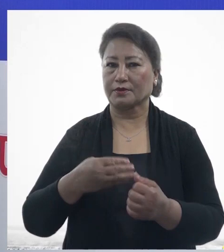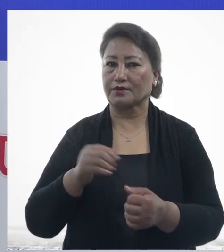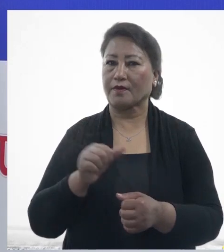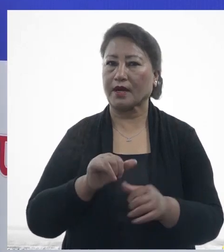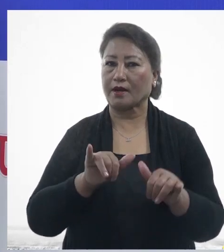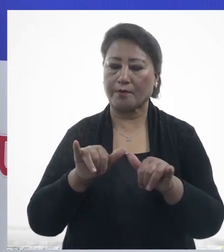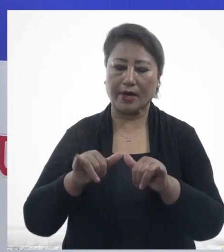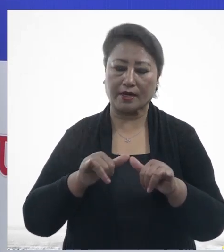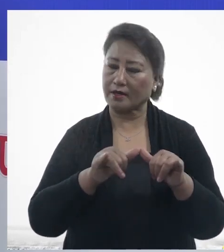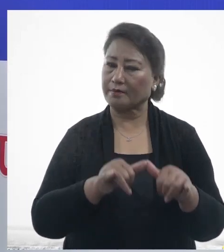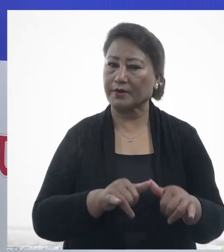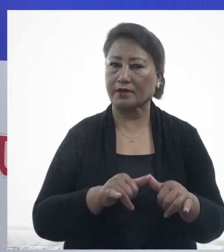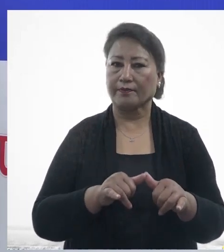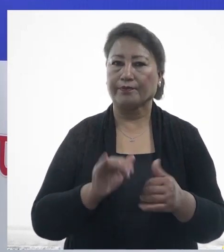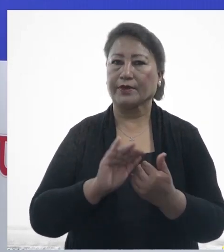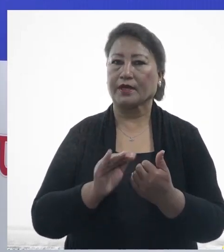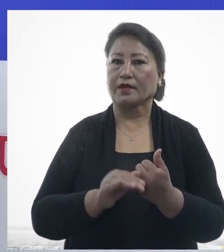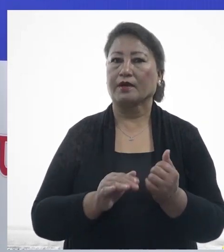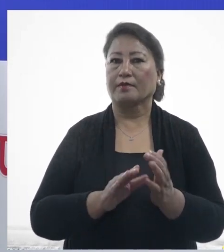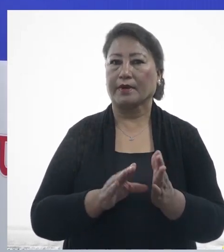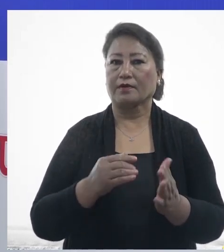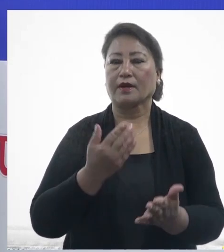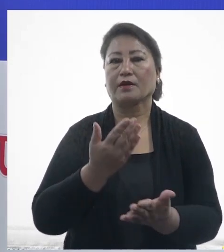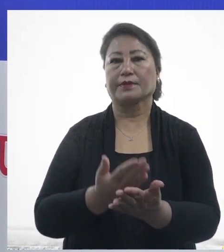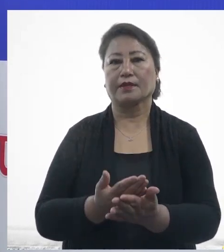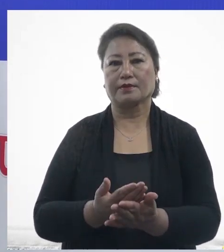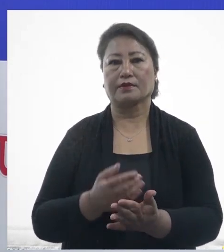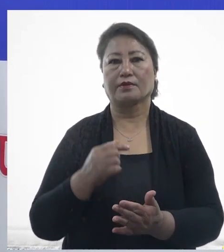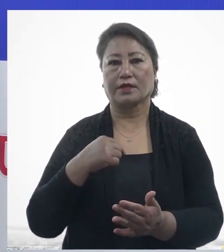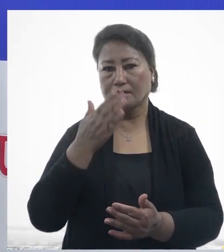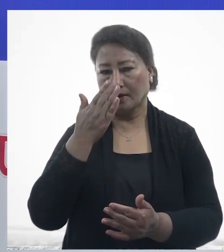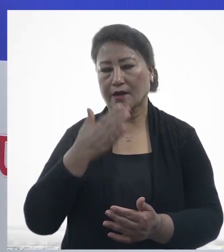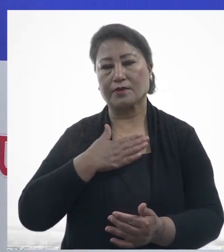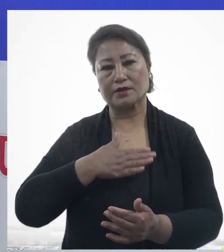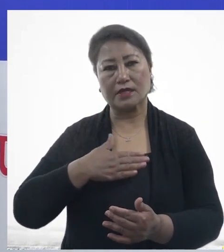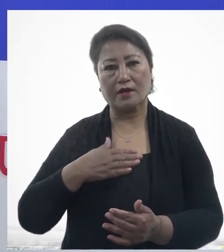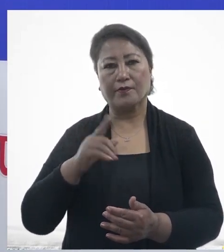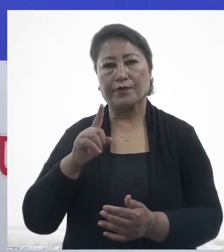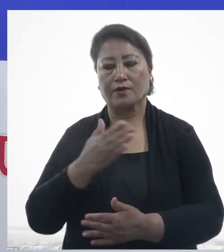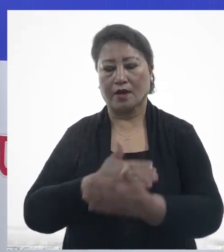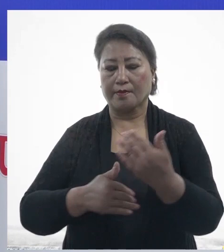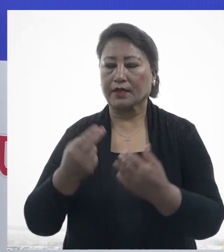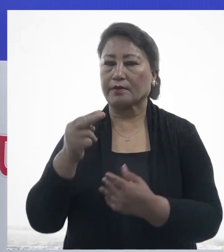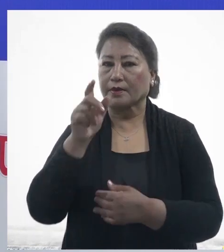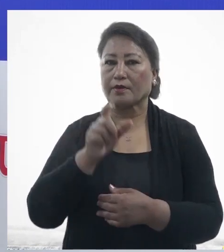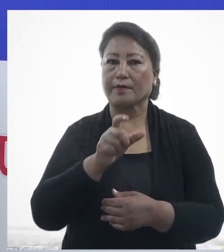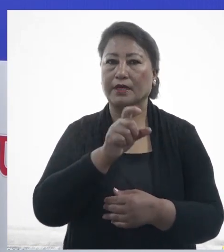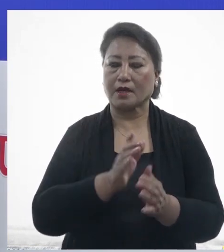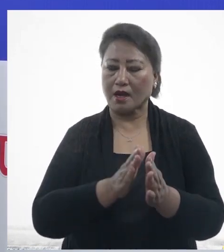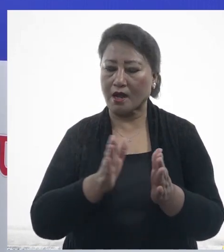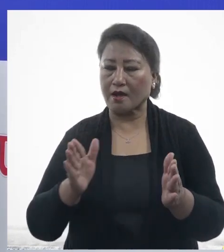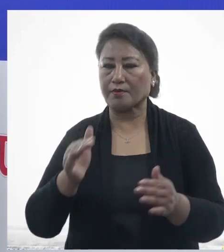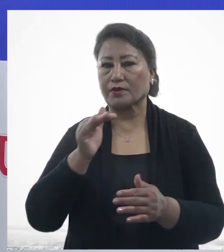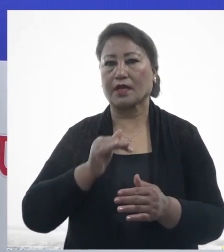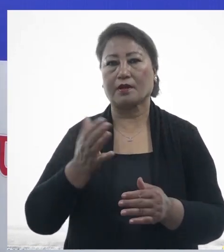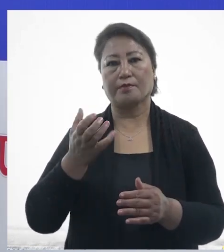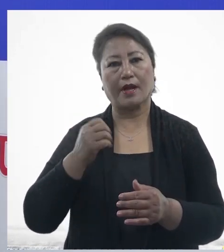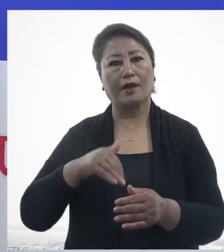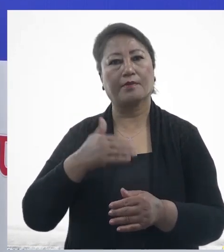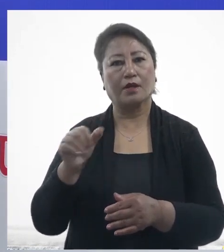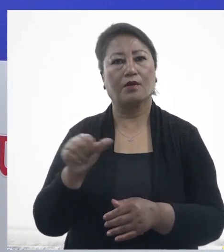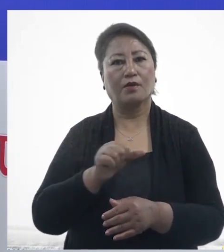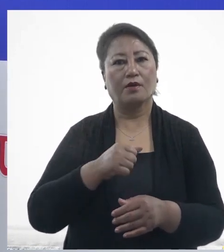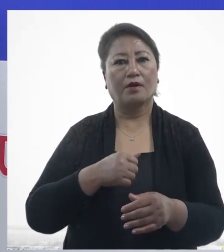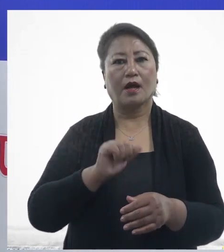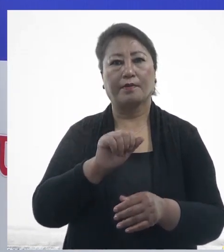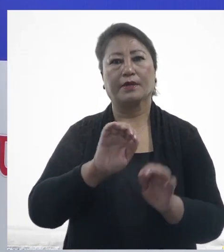वैकल्पिक रूपमा चाहिँ त्यो हामीले उहाँलाई प्रस्ताव गर्छौँ, किनभने हाम्रो चाहना पनि के हुन्छ भने एउटा अपाङ्गता भएको व्यक्तिले यति लामो राम्रो तालिम लिइसके पछाडि ऊ पनि आफ्नो